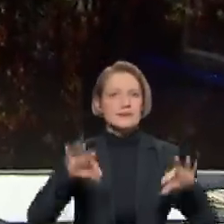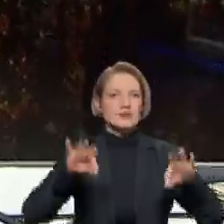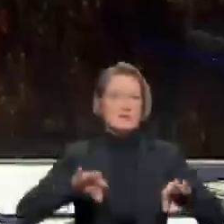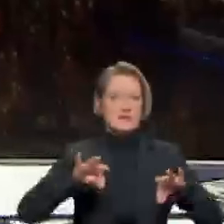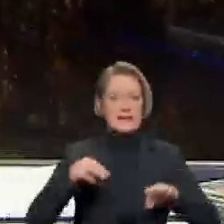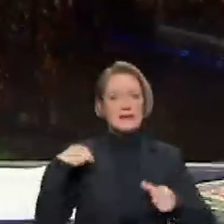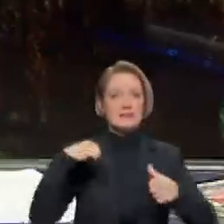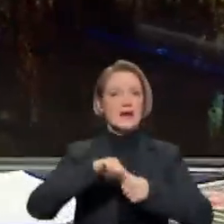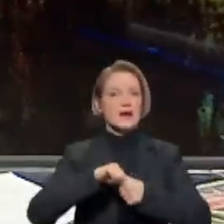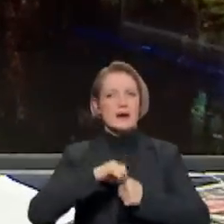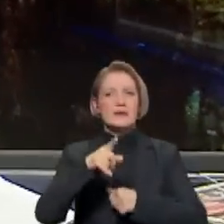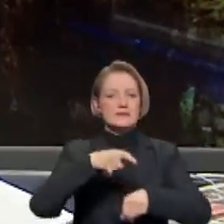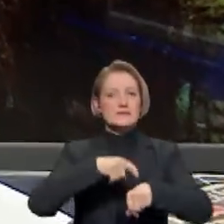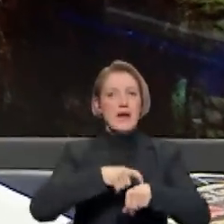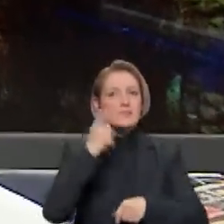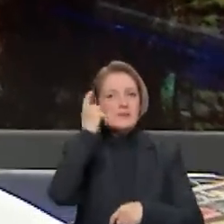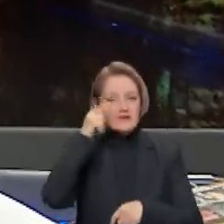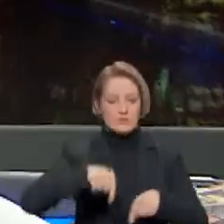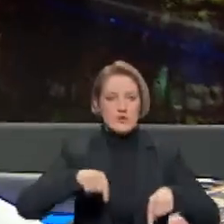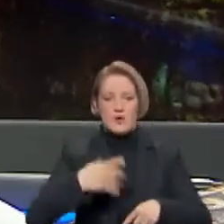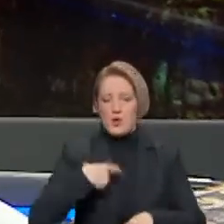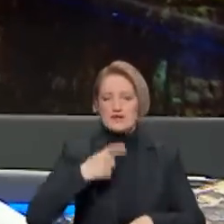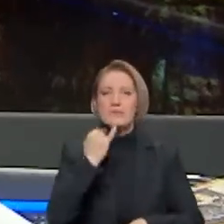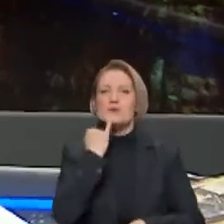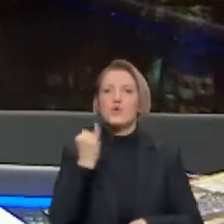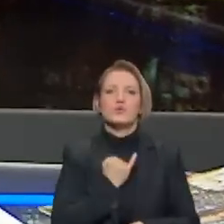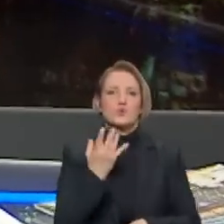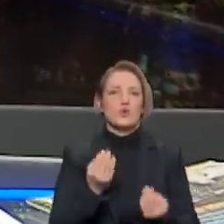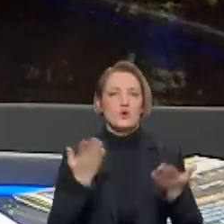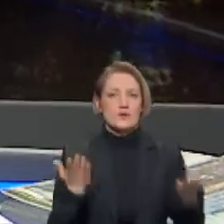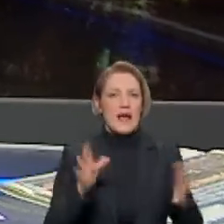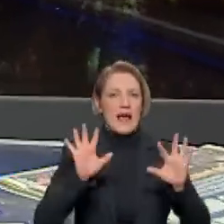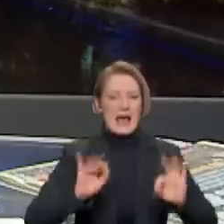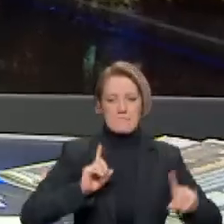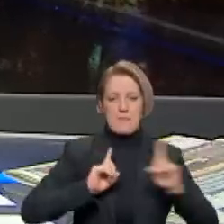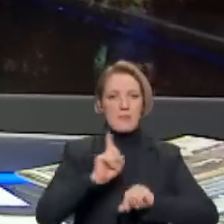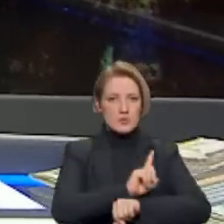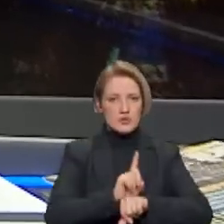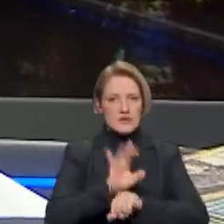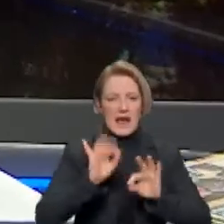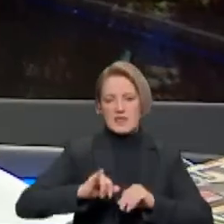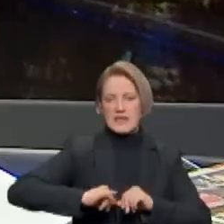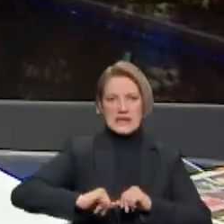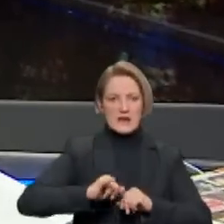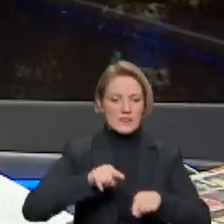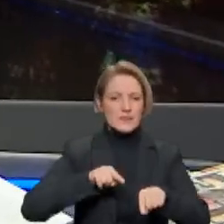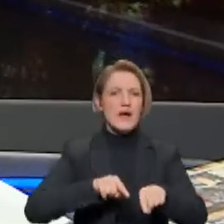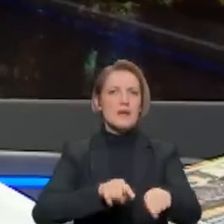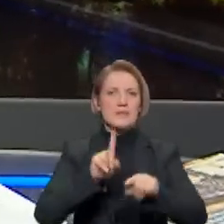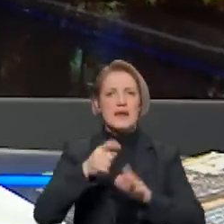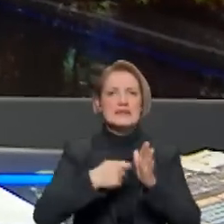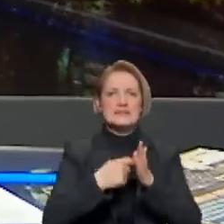Şimdi yeniden dönelim. Saat başında burada özel bir konuğumuz olacak. Hem mahkeme sürecini en yakından takip